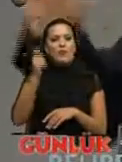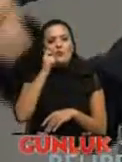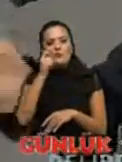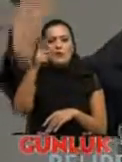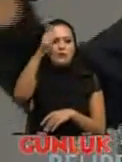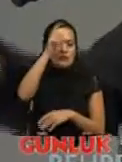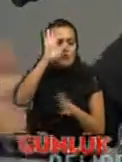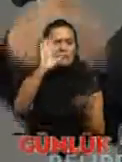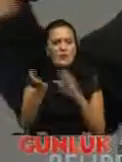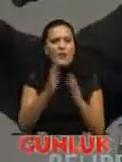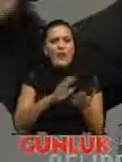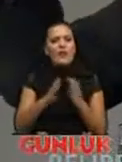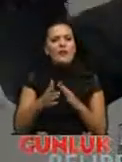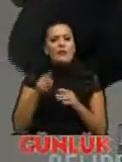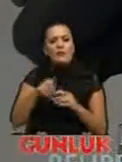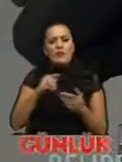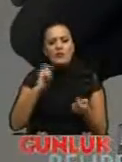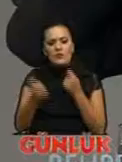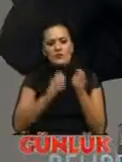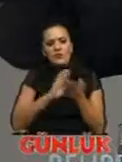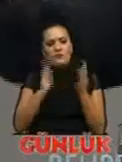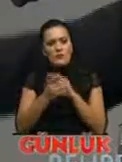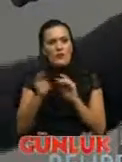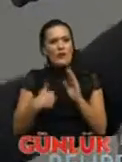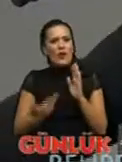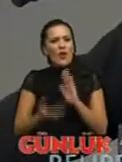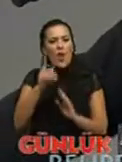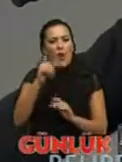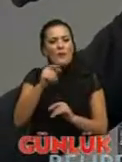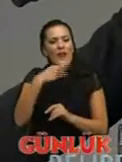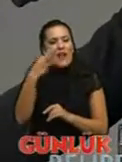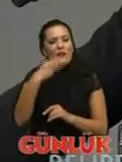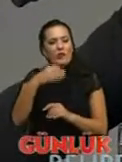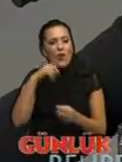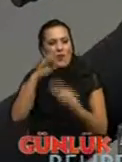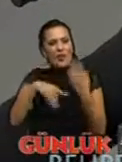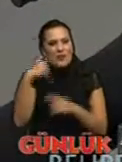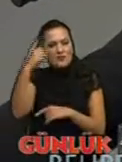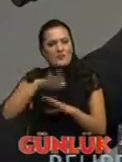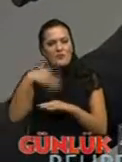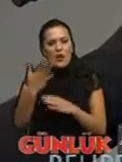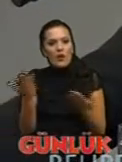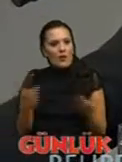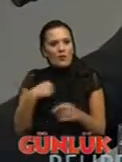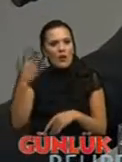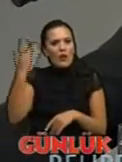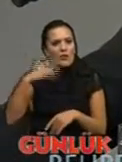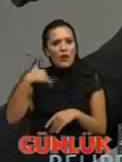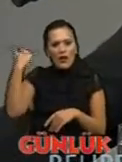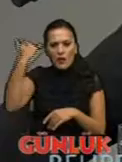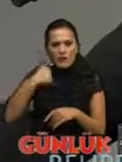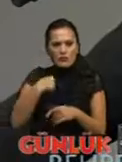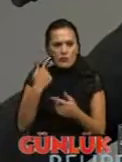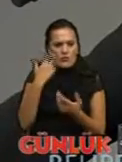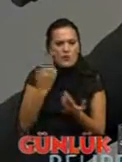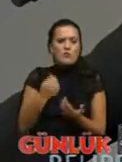Müslümansın, Türksün filan gibi boyutları da arttı ya bu 11 Eylül olaylarından sonra. Hı hı. Aa, niye böyle bir aşağılanmayı göze